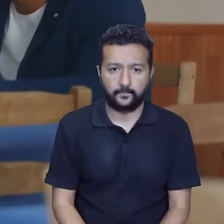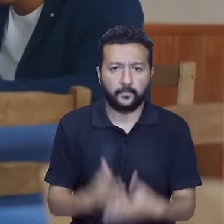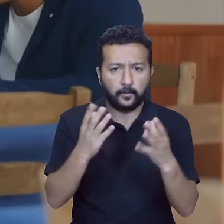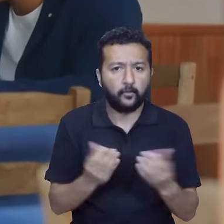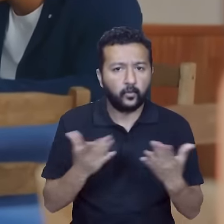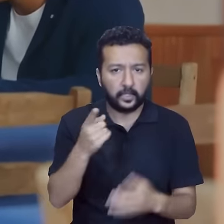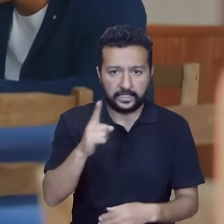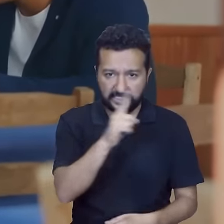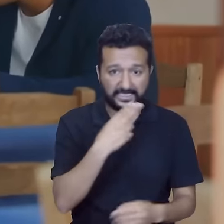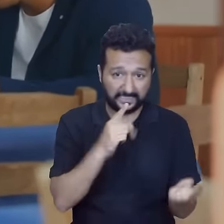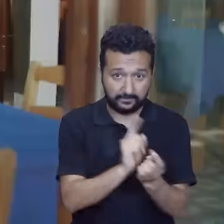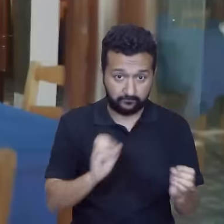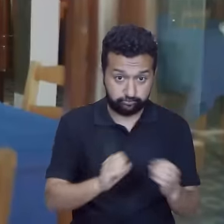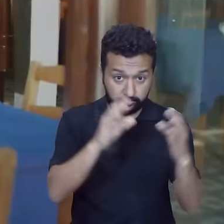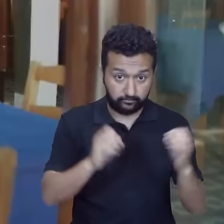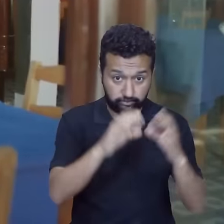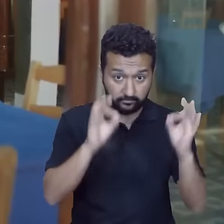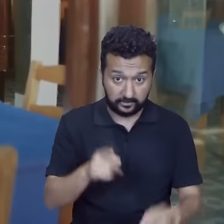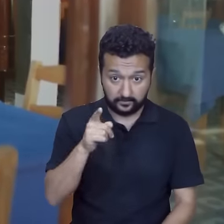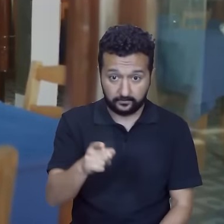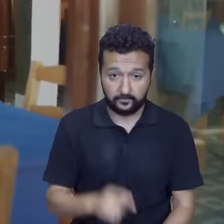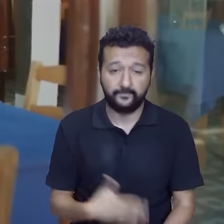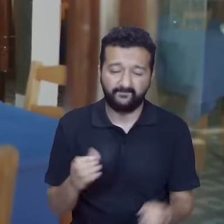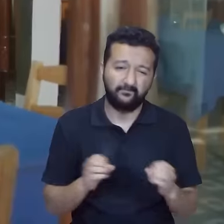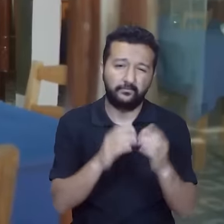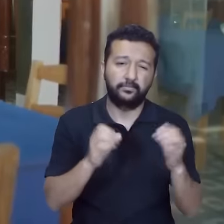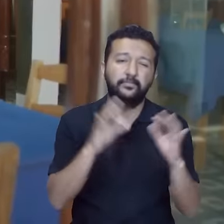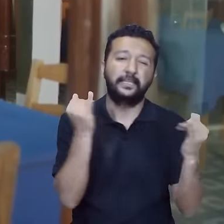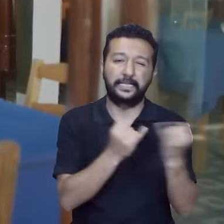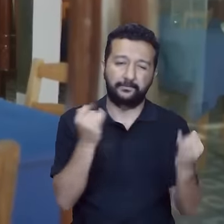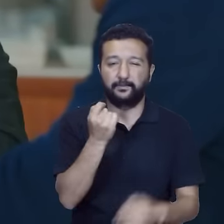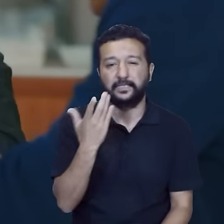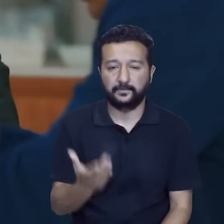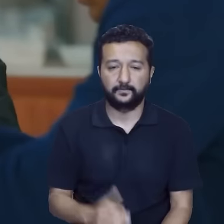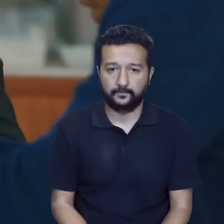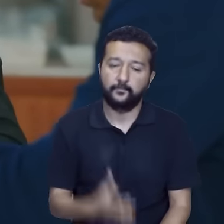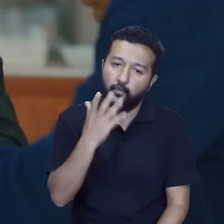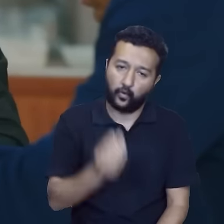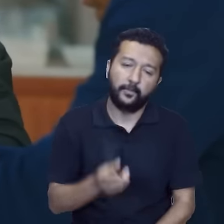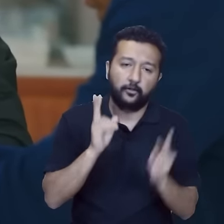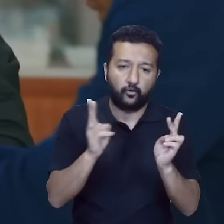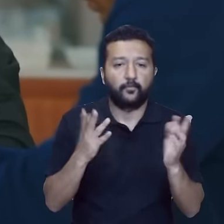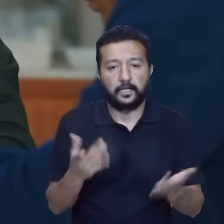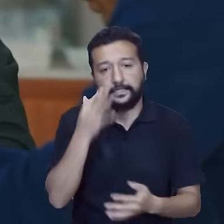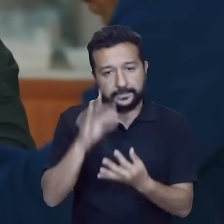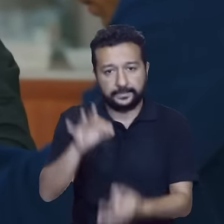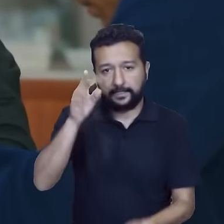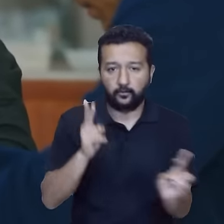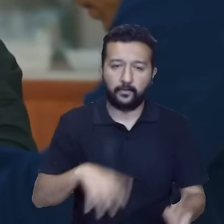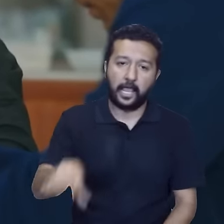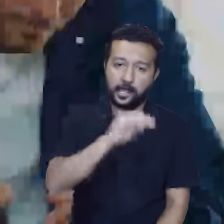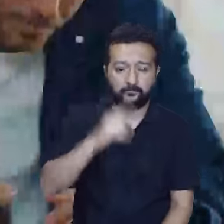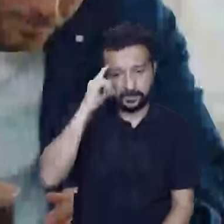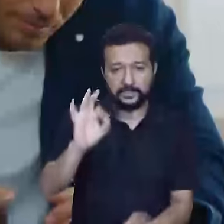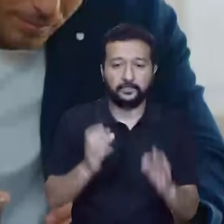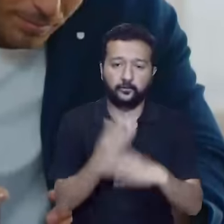Ne oldu ya? Itır'la kavga mı ettiniz siz? Kavga değil de tartıştık abi biraz. Olabilir, olabilir. Bu insanlık hali hepimizin